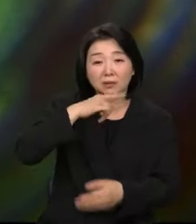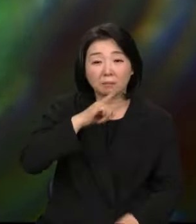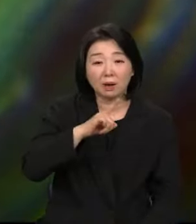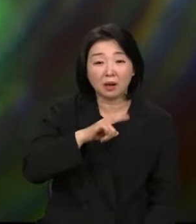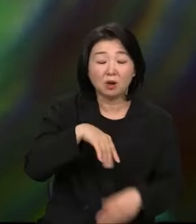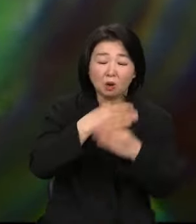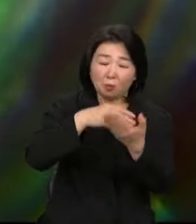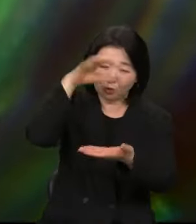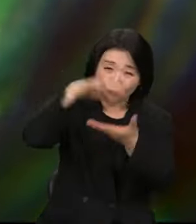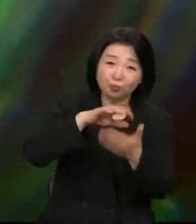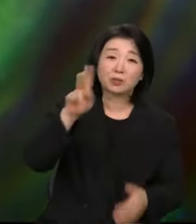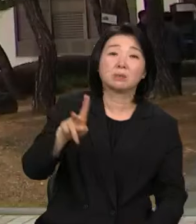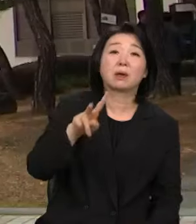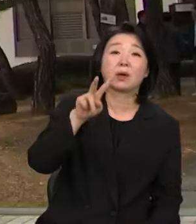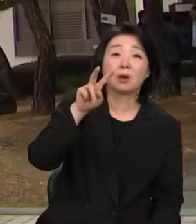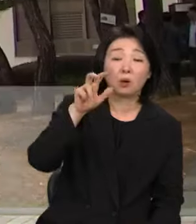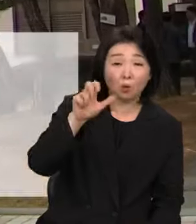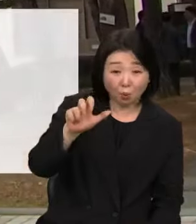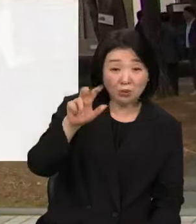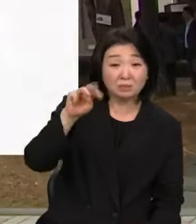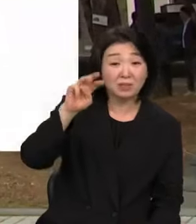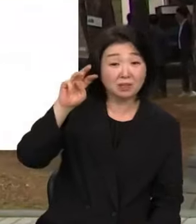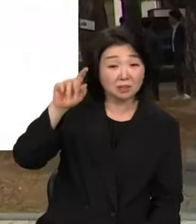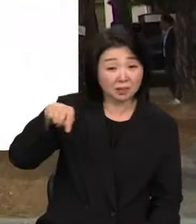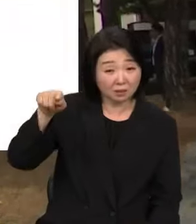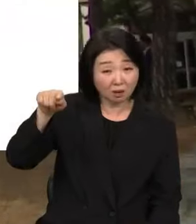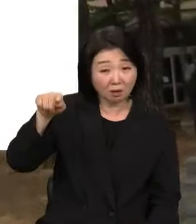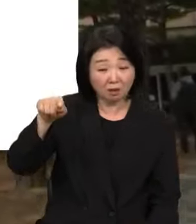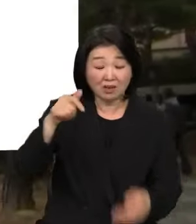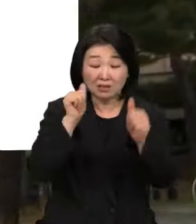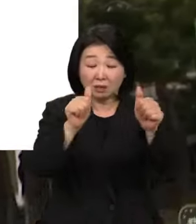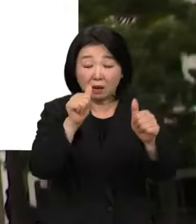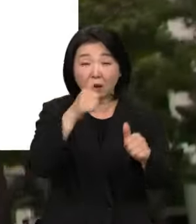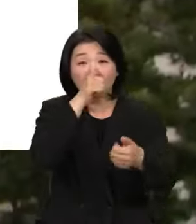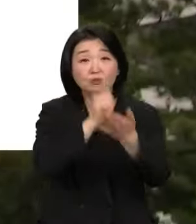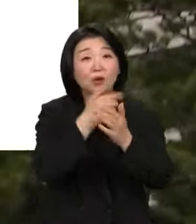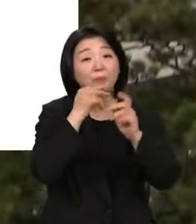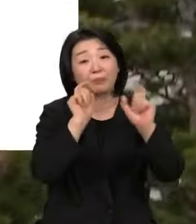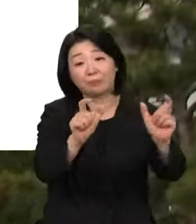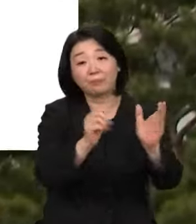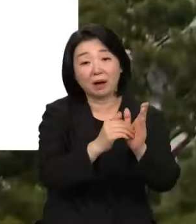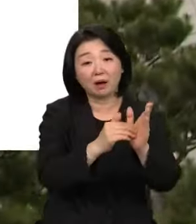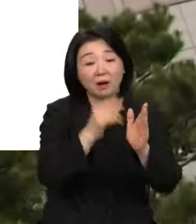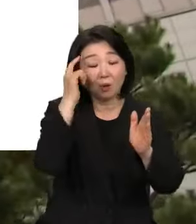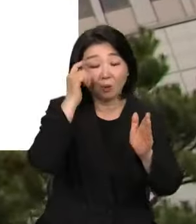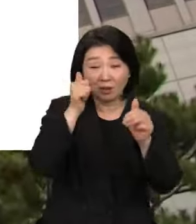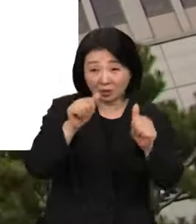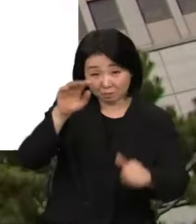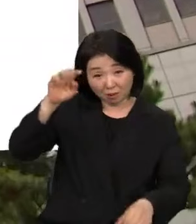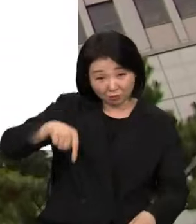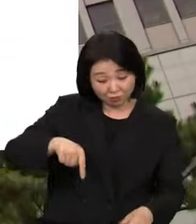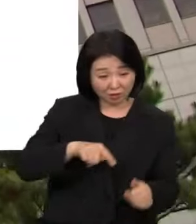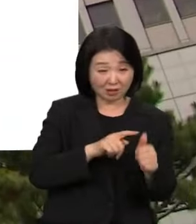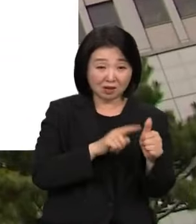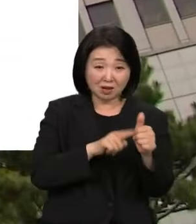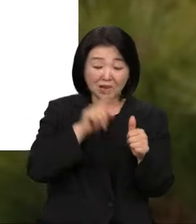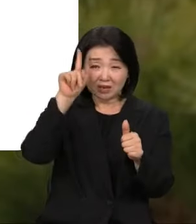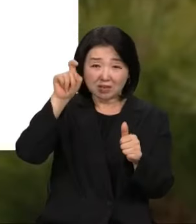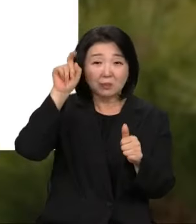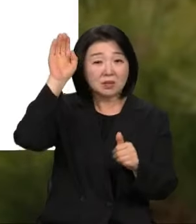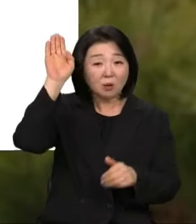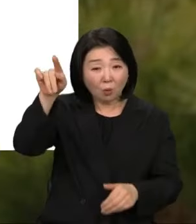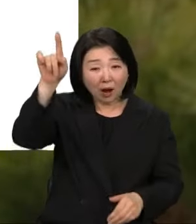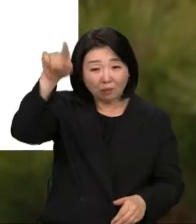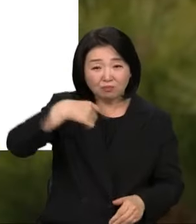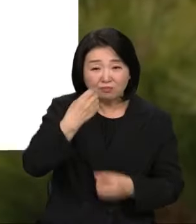250ml 있습니다는 재판에 넘겨졌지만 무죄가 나왔습니다 재판부가가 11일이나 지나서